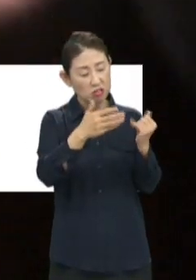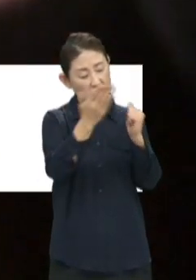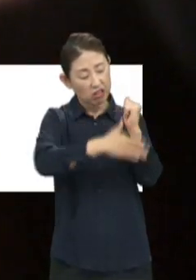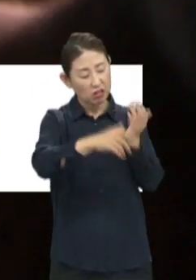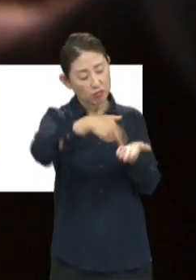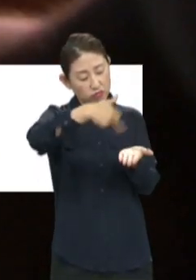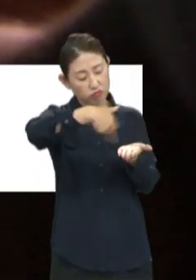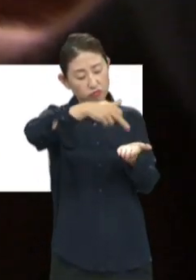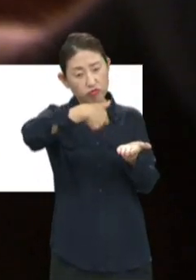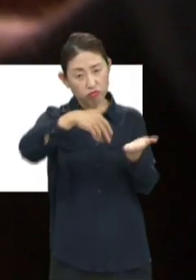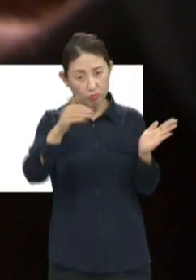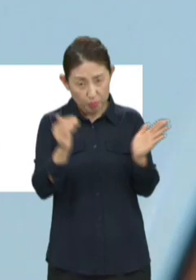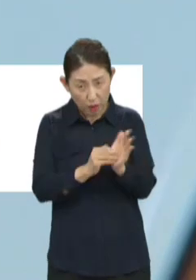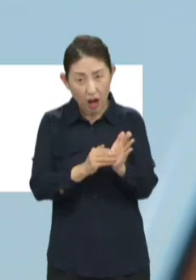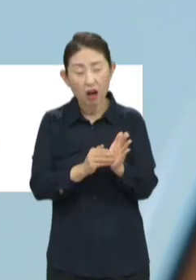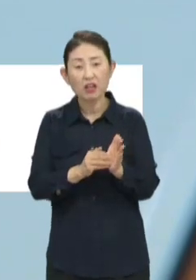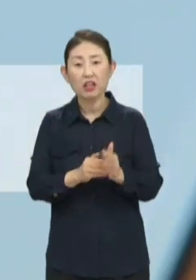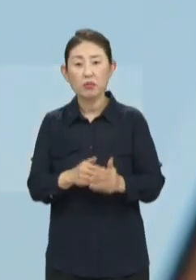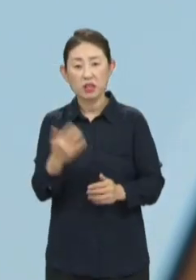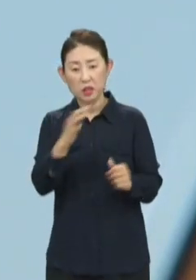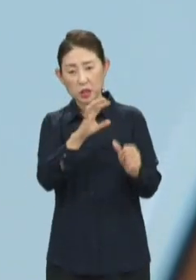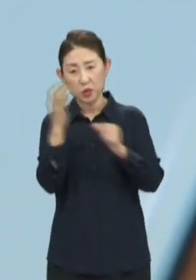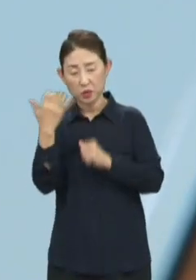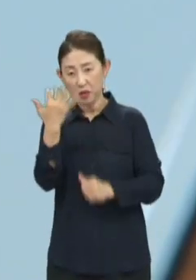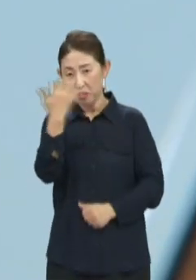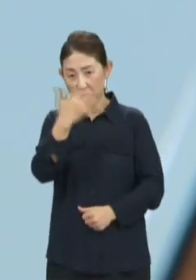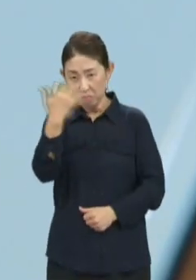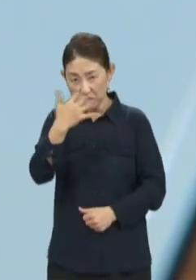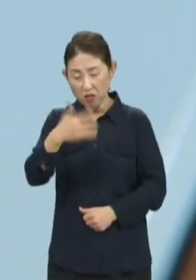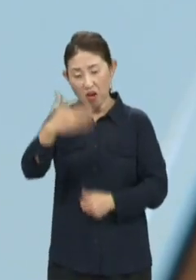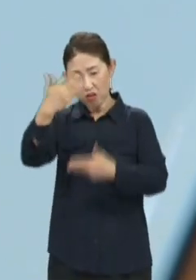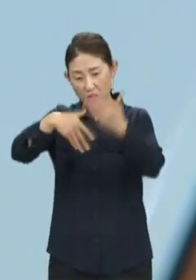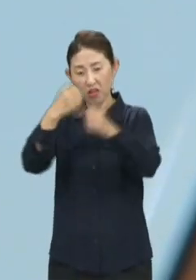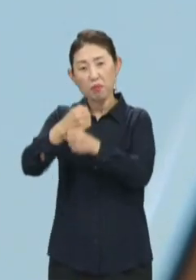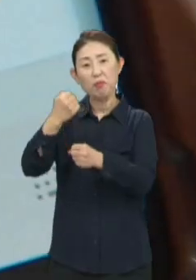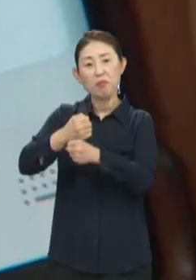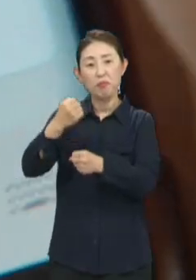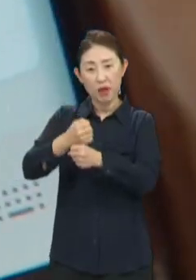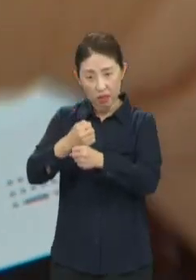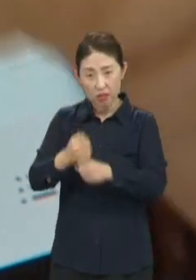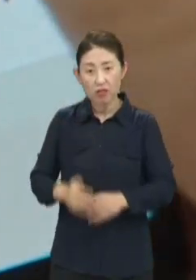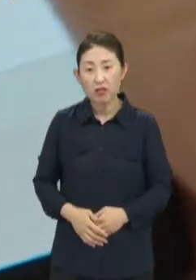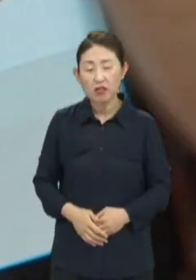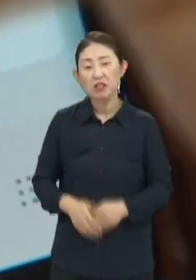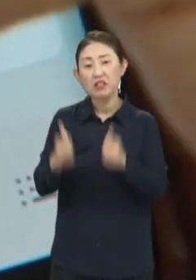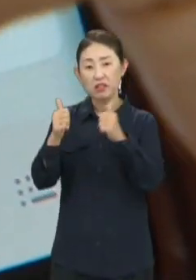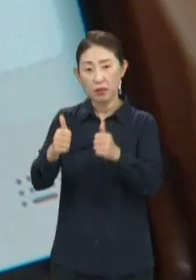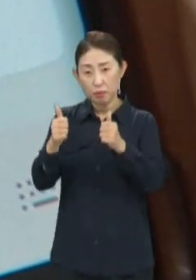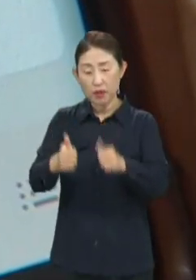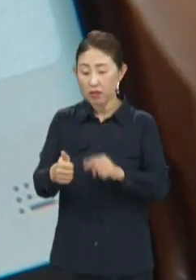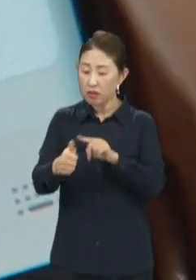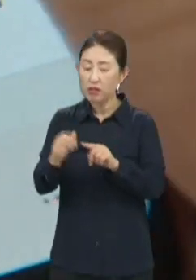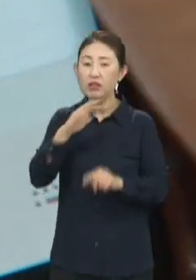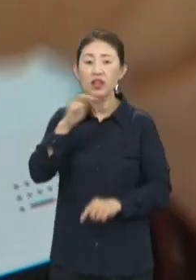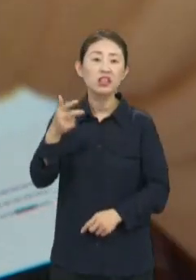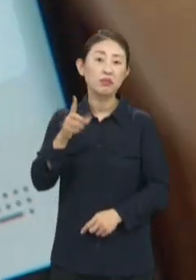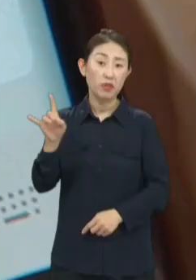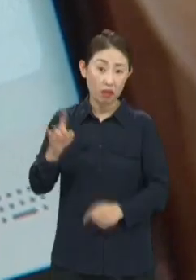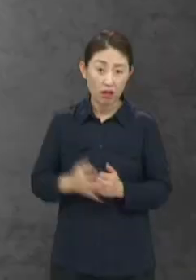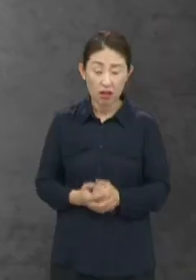뒤 전송받은 뒤이를 이용해 12차례 성착취물을 제작한 혐의 등으로 재판에 넘겨진 20대